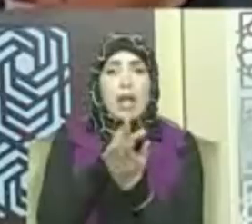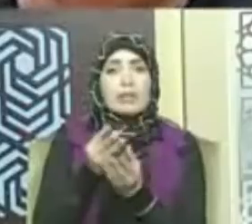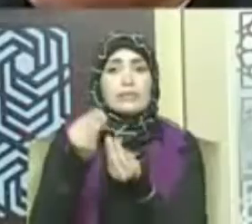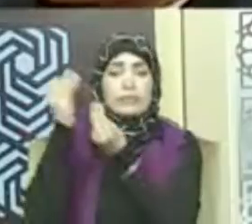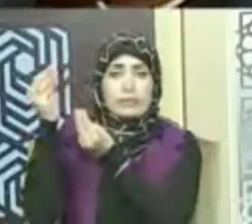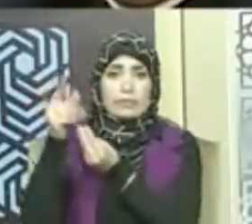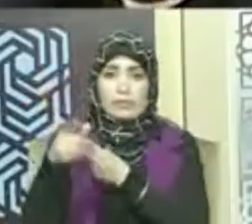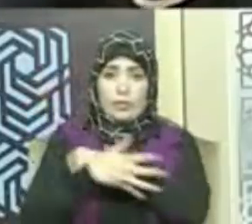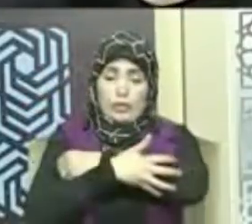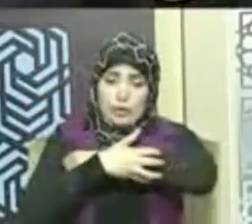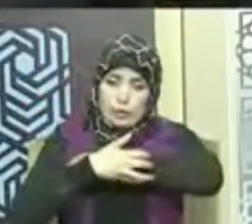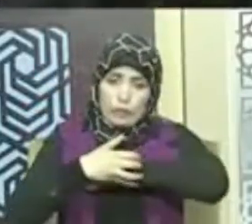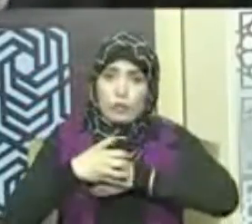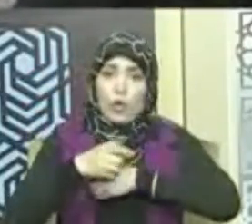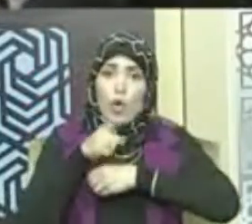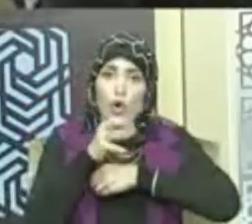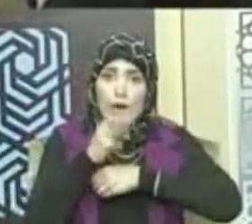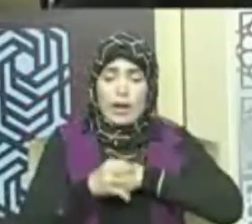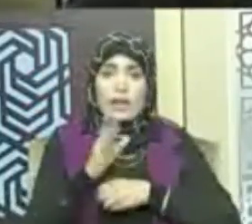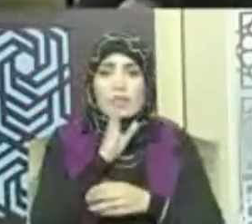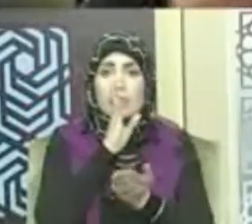وللفقراء حق.